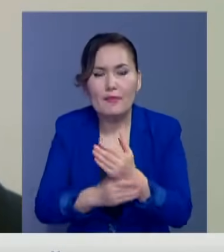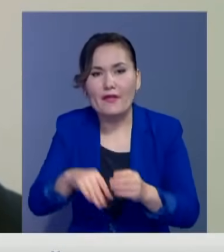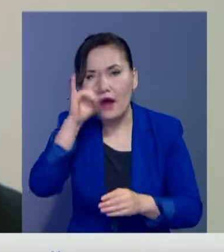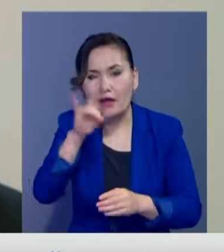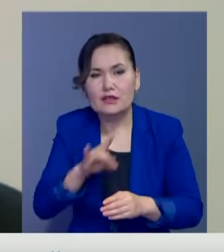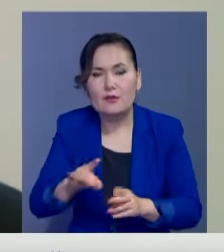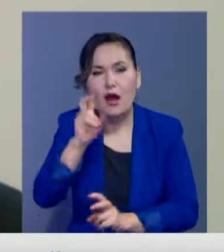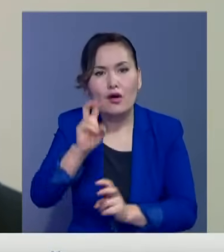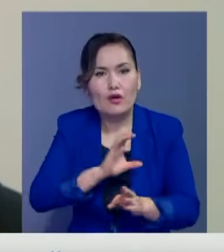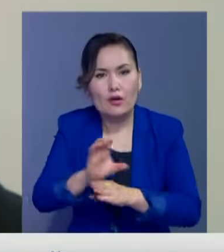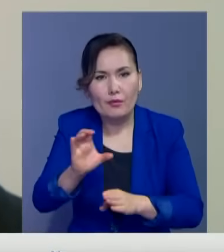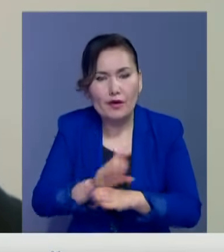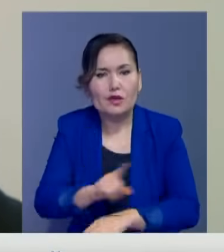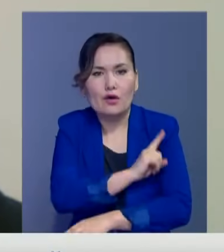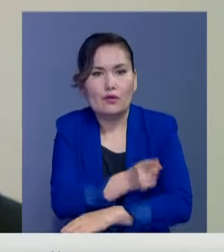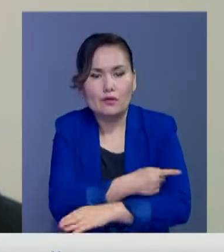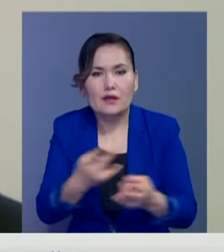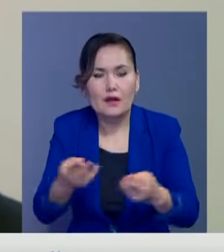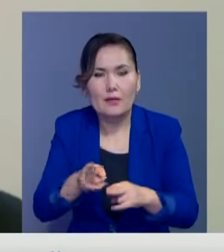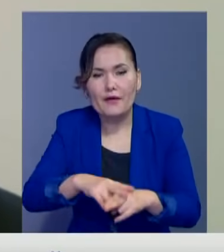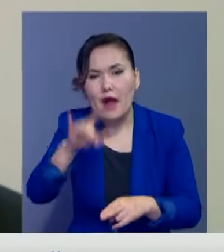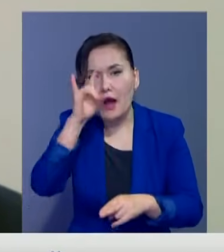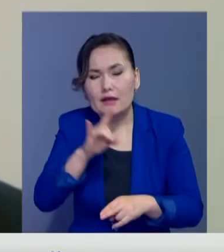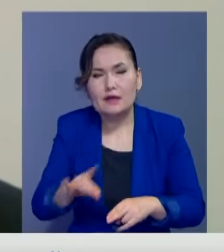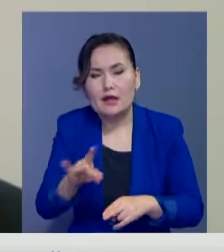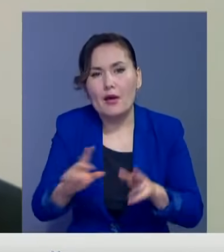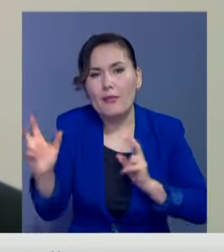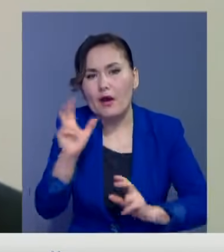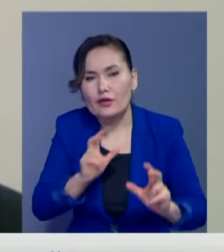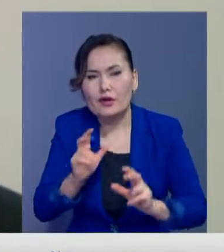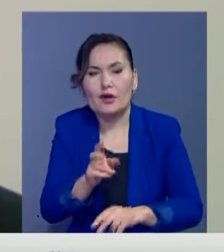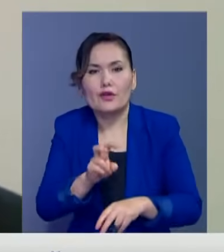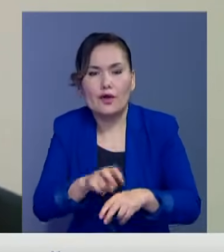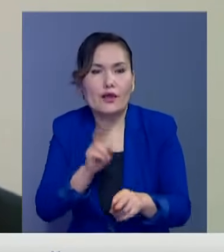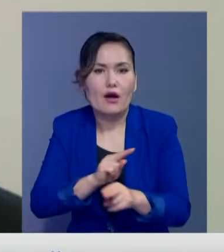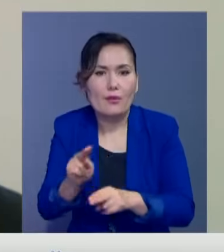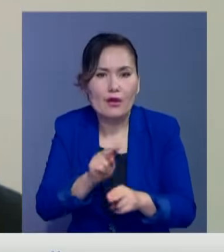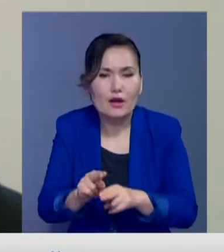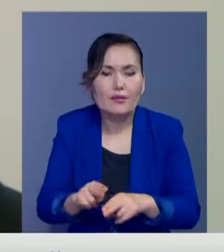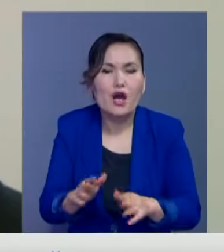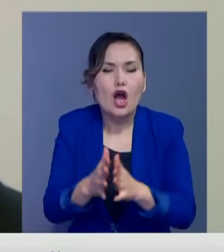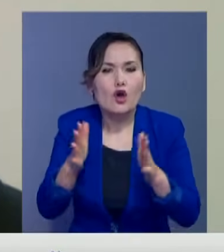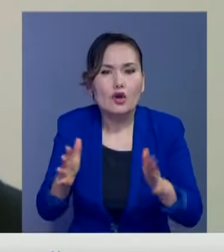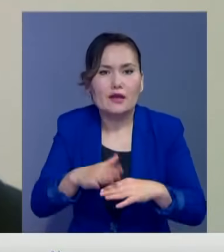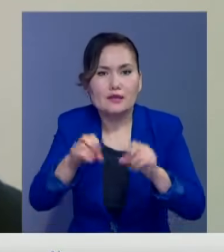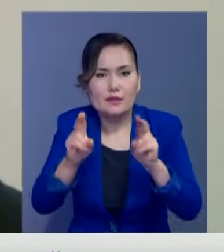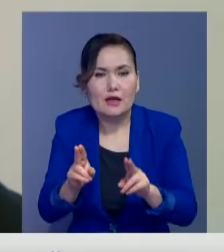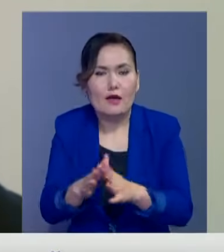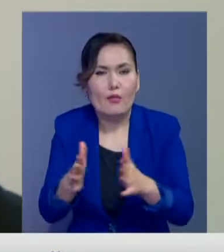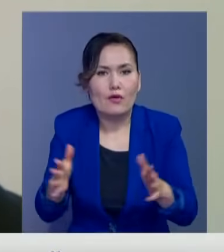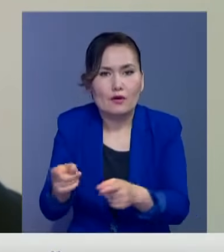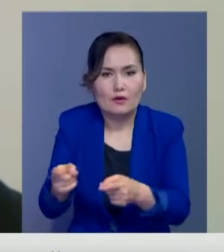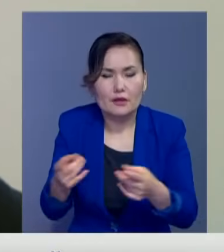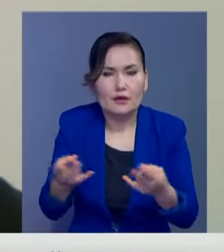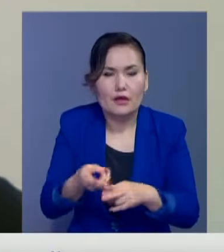маңызды. Қазіргі жағдайда медициналық білім беру мен алғашқы медициналық көмек көрсету саласына үлкен мән берген жөн. Жалпы